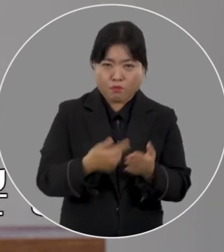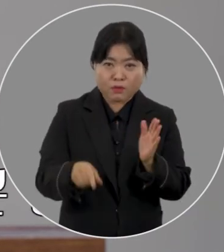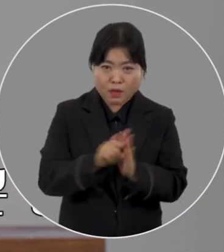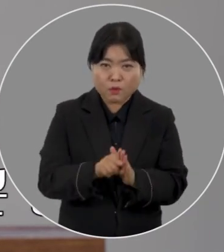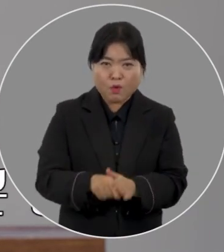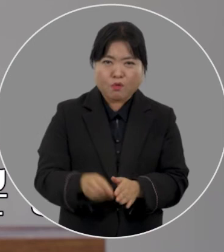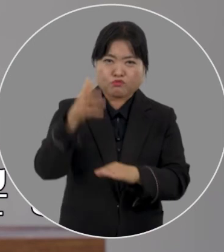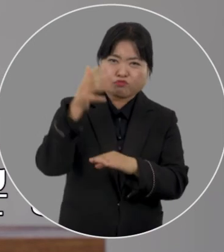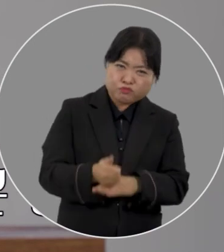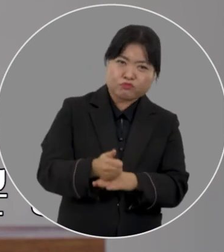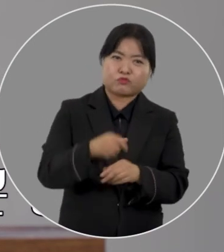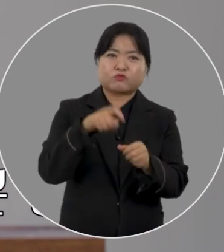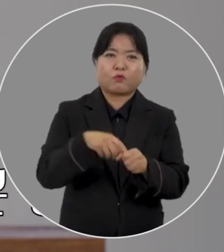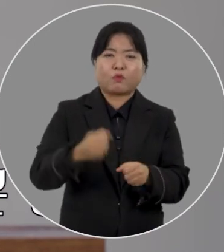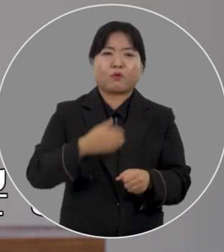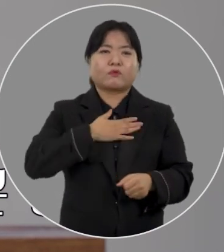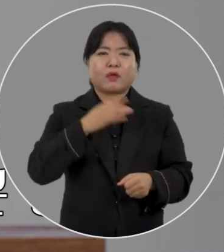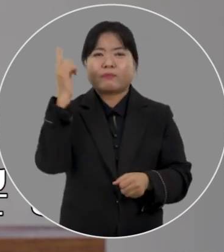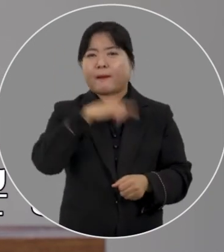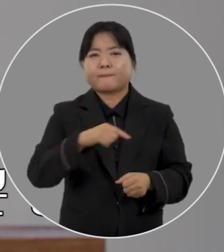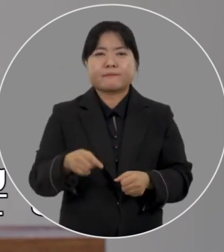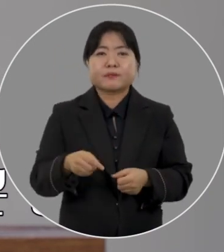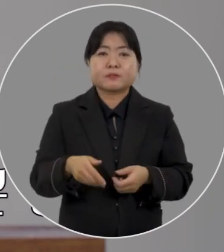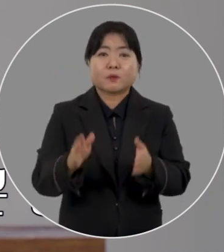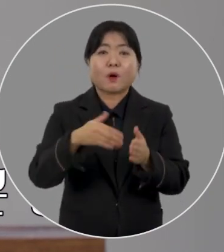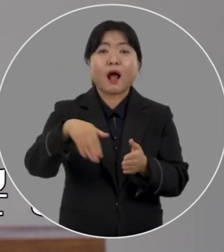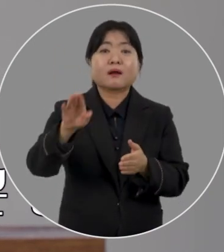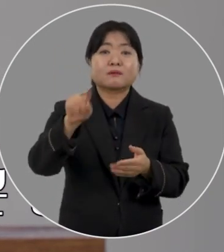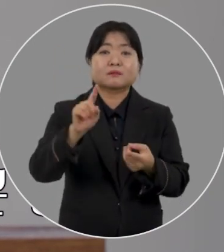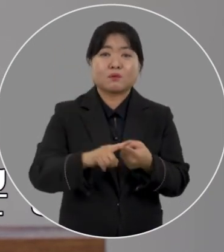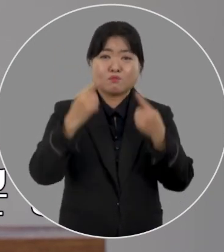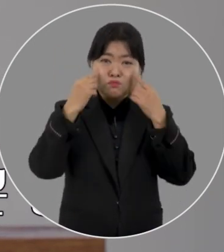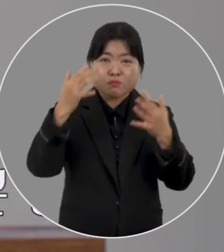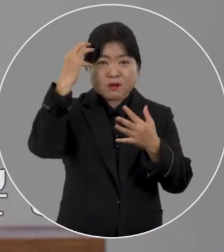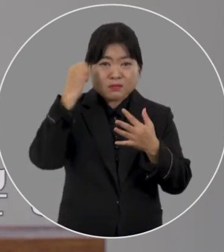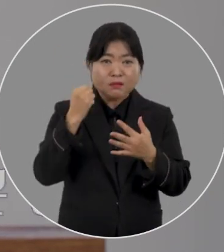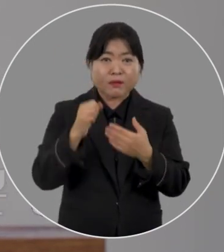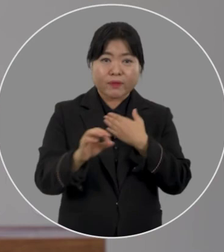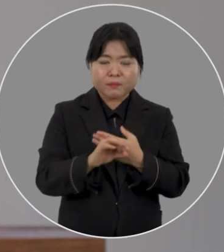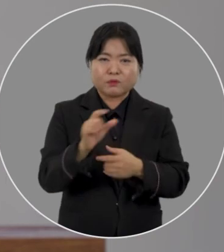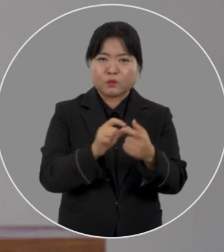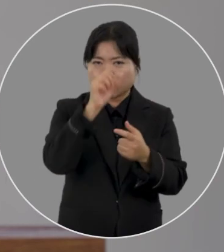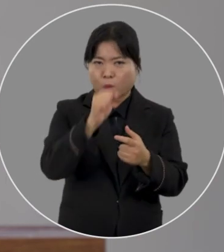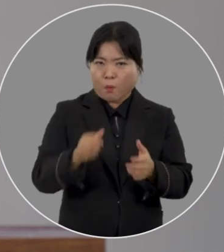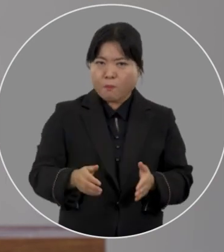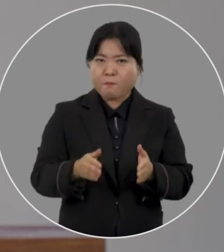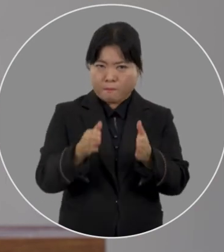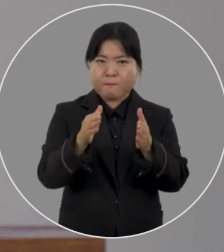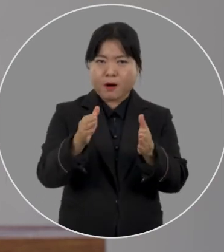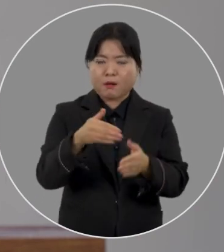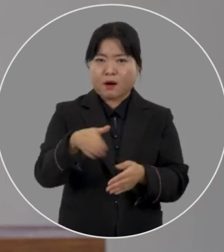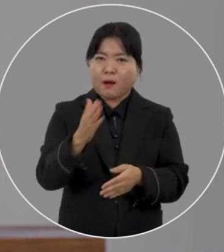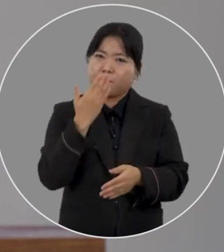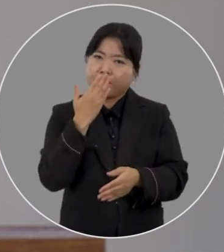위해서도 궁극적으로는 어떤 나쁜 길로 가는 것이다라는 것을 좀 분명하게 인식한다면 저는 더 좀